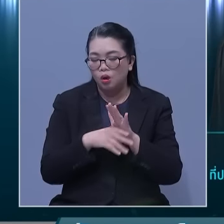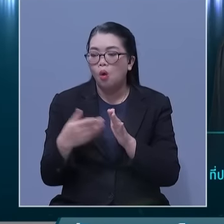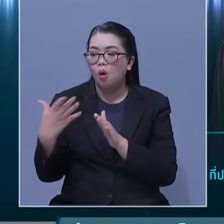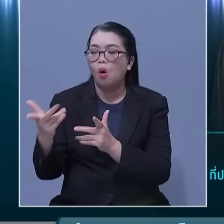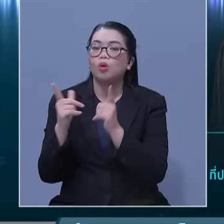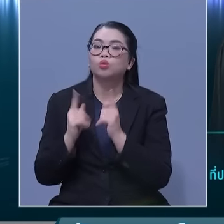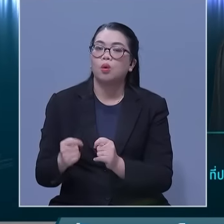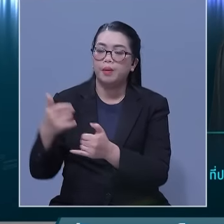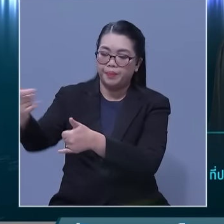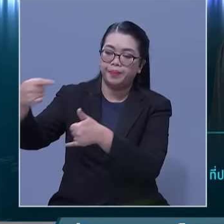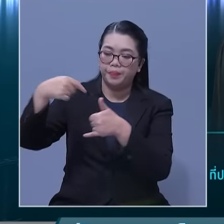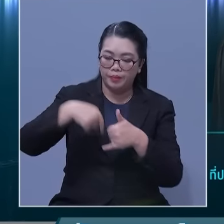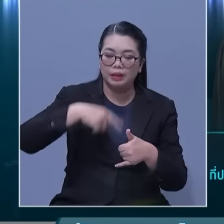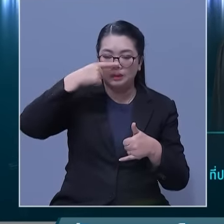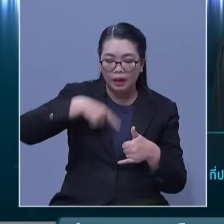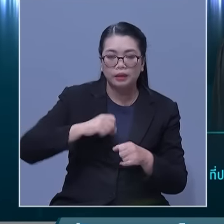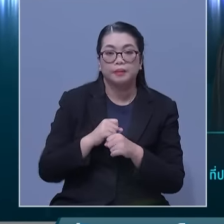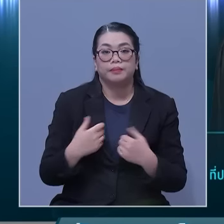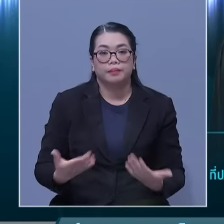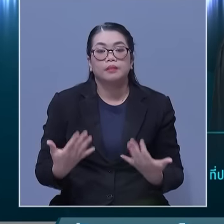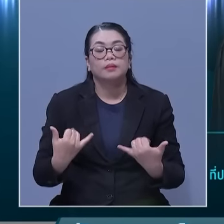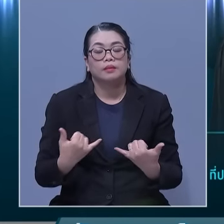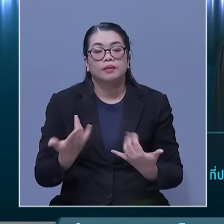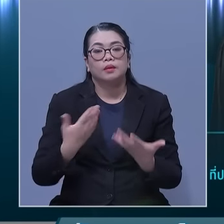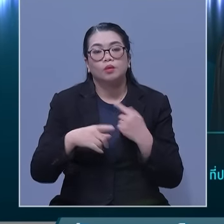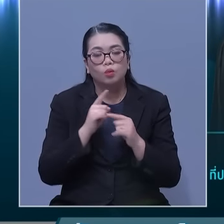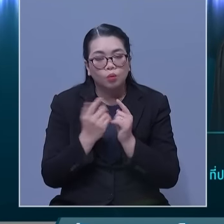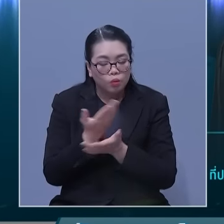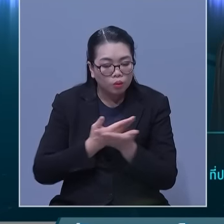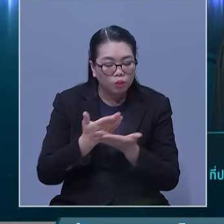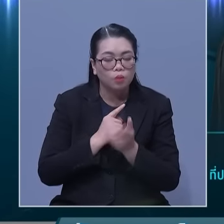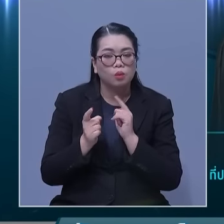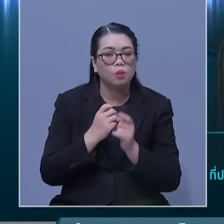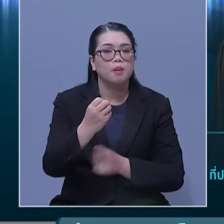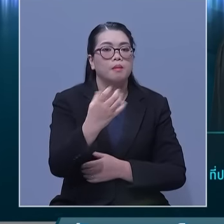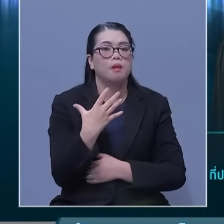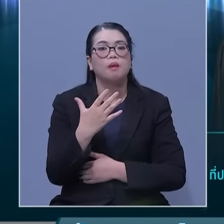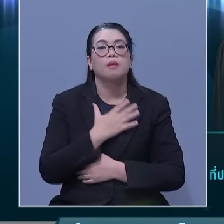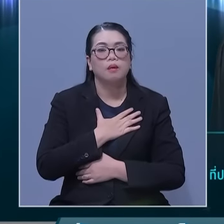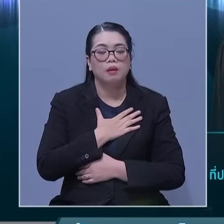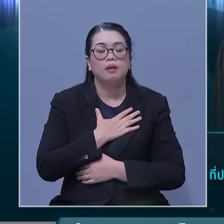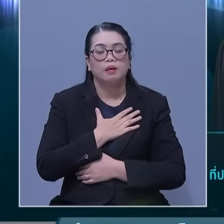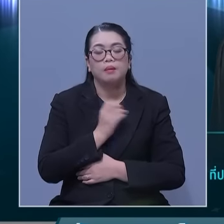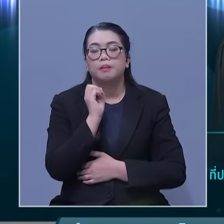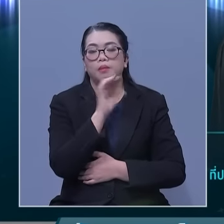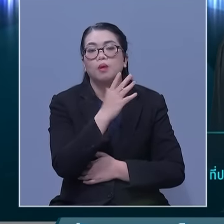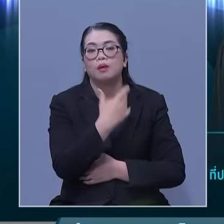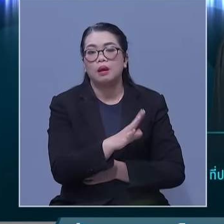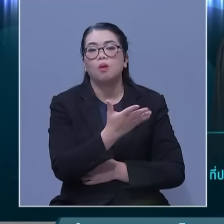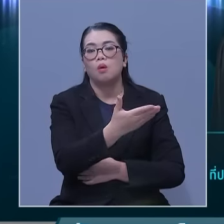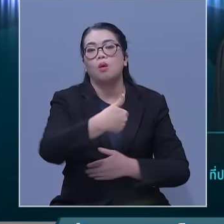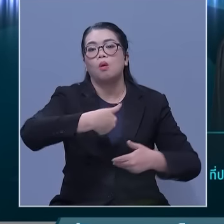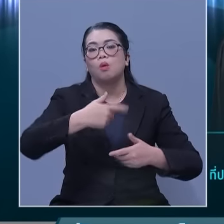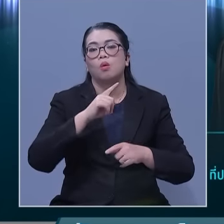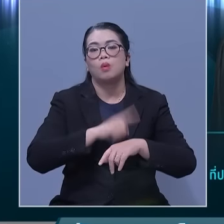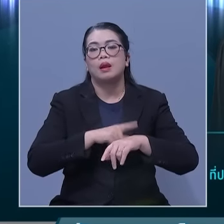เวลาประมาณเท่าไหร่ฮะท่านฮะขณะนี้เอ่อล่าสุดที่เอ่อแจ้งผมมาเนี่ยนะครับแล้วผมก็เรียนท่านทวีไปแล้วก็คือเขาขอเวลา